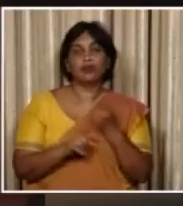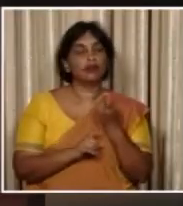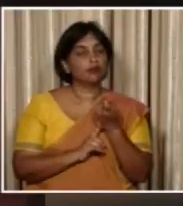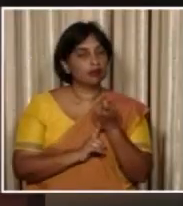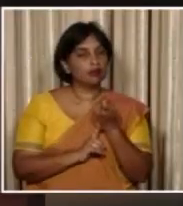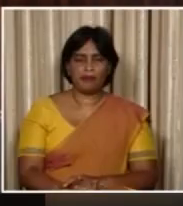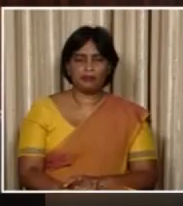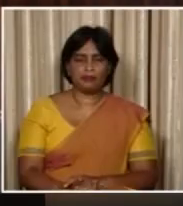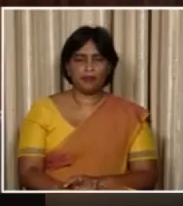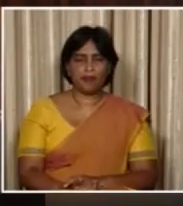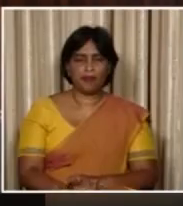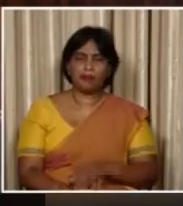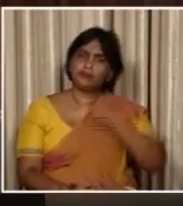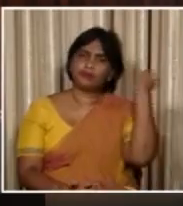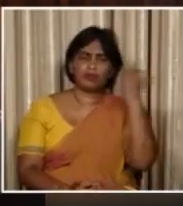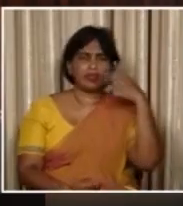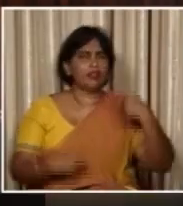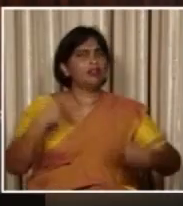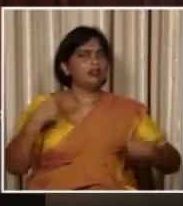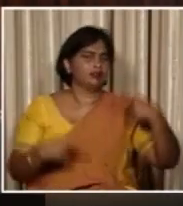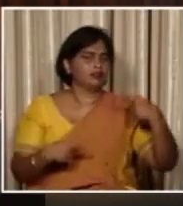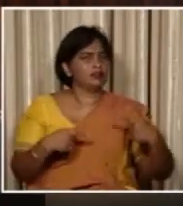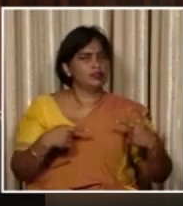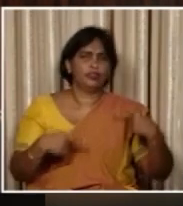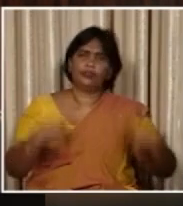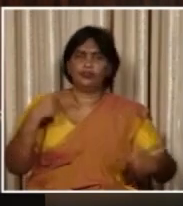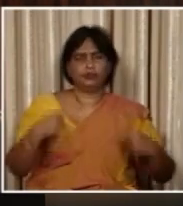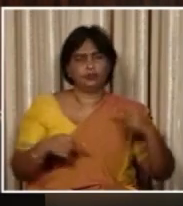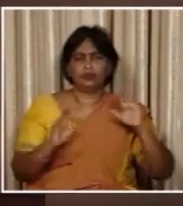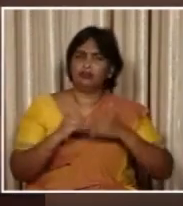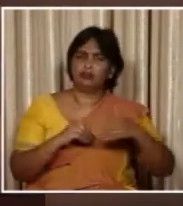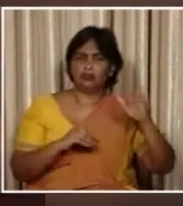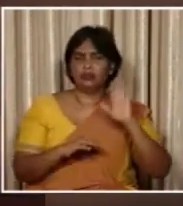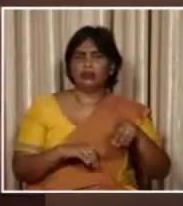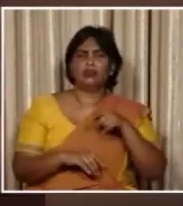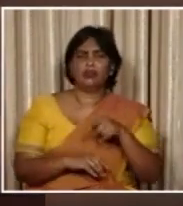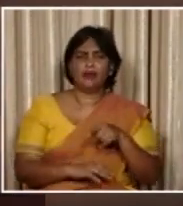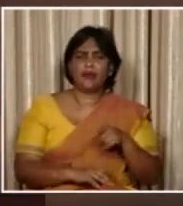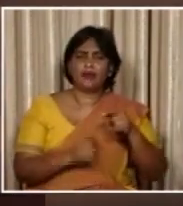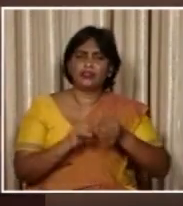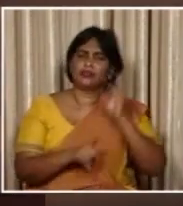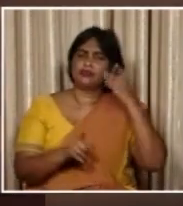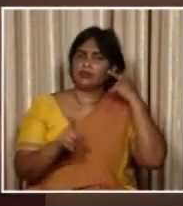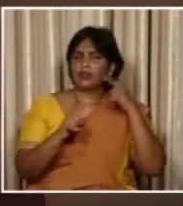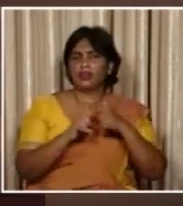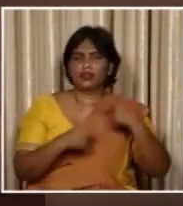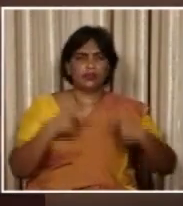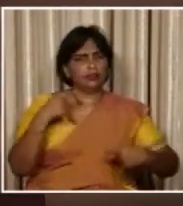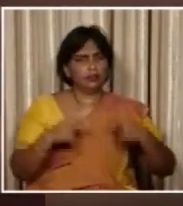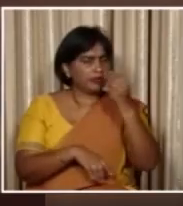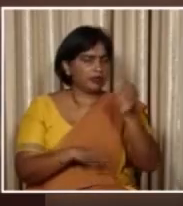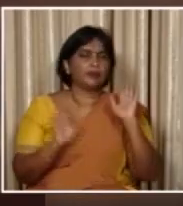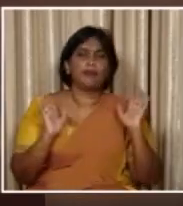ආර්ථිකයේ සංකෝචන වෙලා. නම් මේක විවාදයකට යනවා කරු කතානායකතුමනි, විවාදයක් අරගෙන මේ පිළිබඳව ජනාධිපතිතුමාගේ ප්‍රකාශය පිළිබඳව විවාදයකට